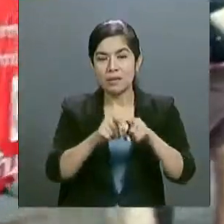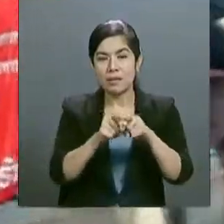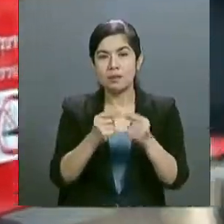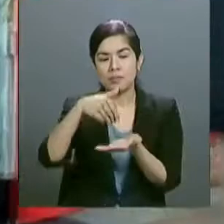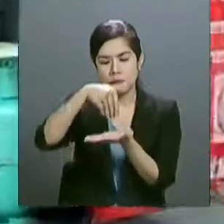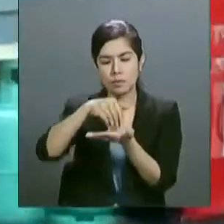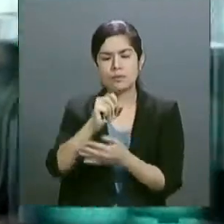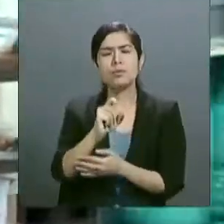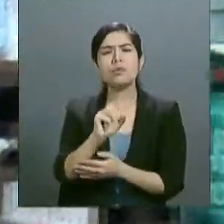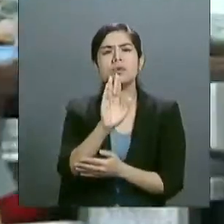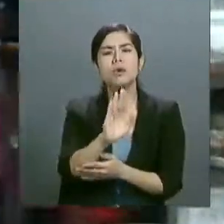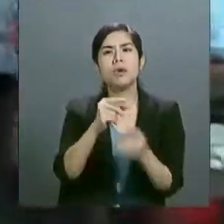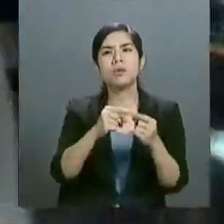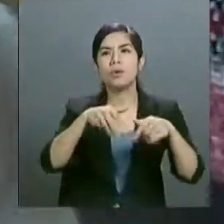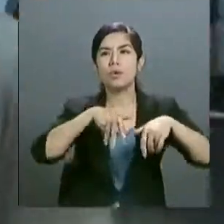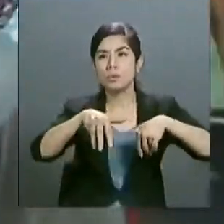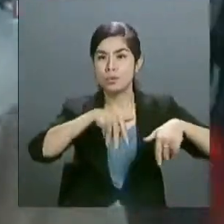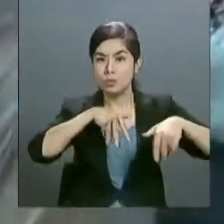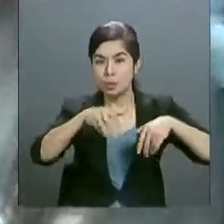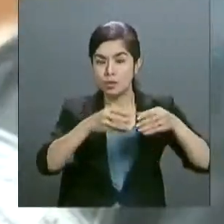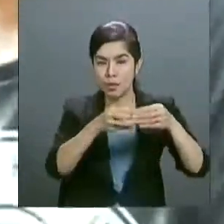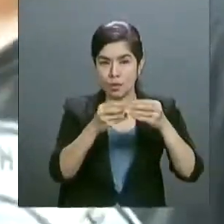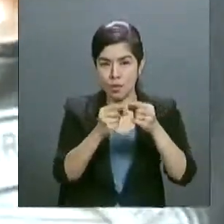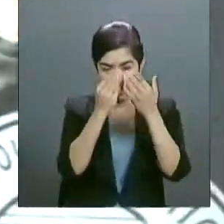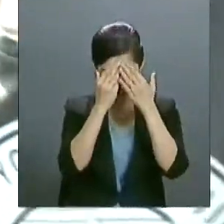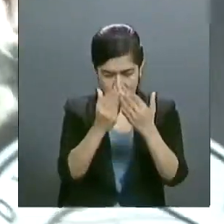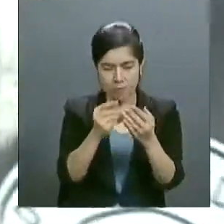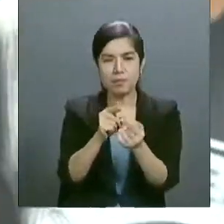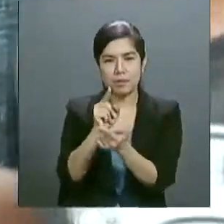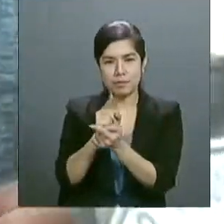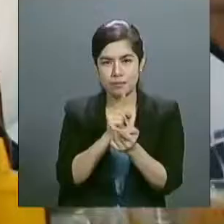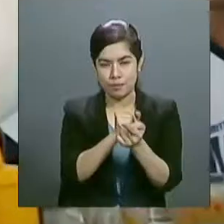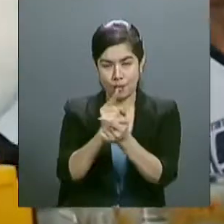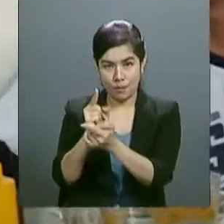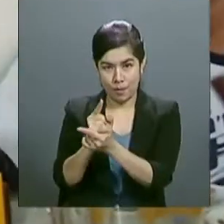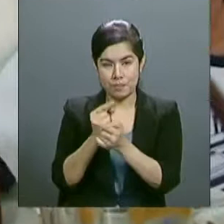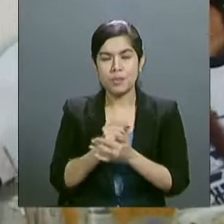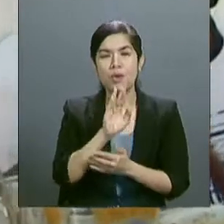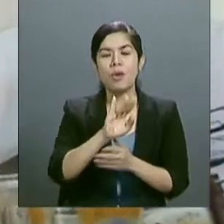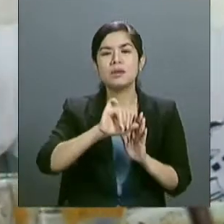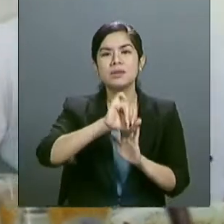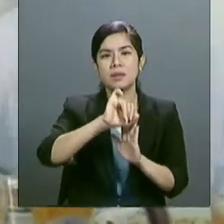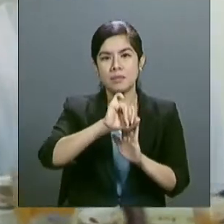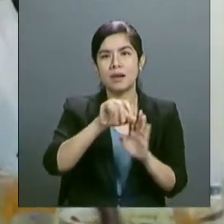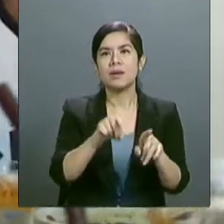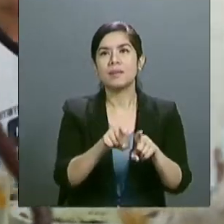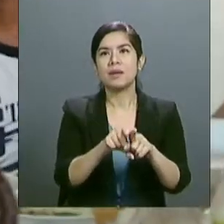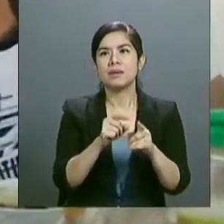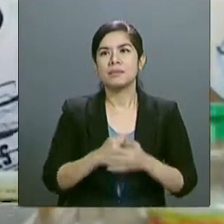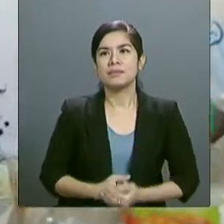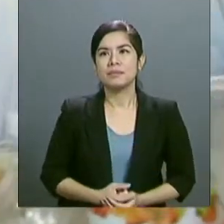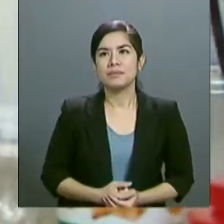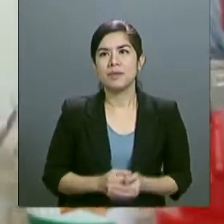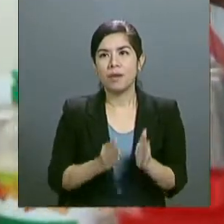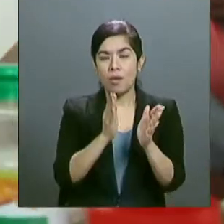เป็นพื้นที่ทางสังคมที่คนมุสลิมเข้ามาพบปะกันครับอย่างที่เชียงใหม่ก็จะมีเป็นพื้นที่ที่คนในเชียง